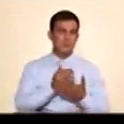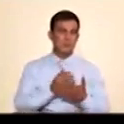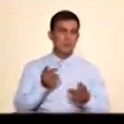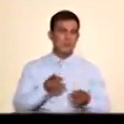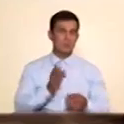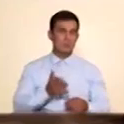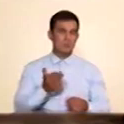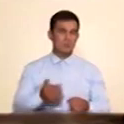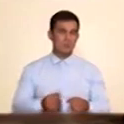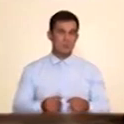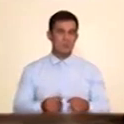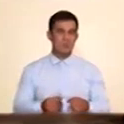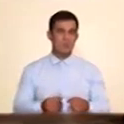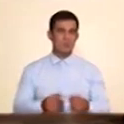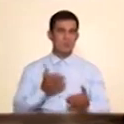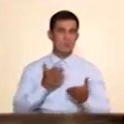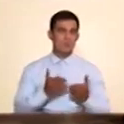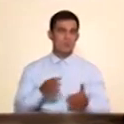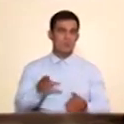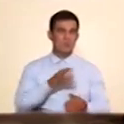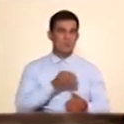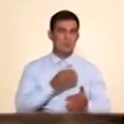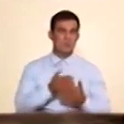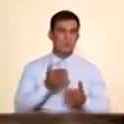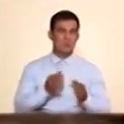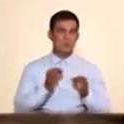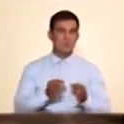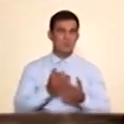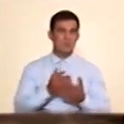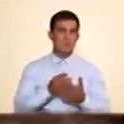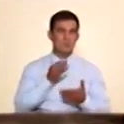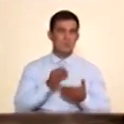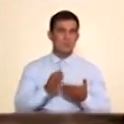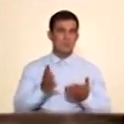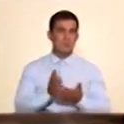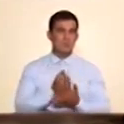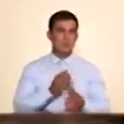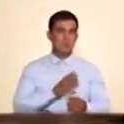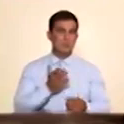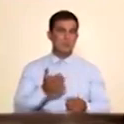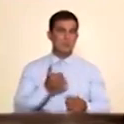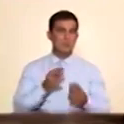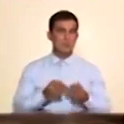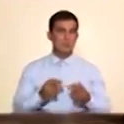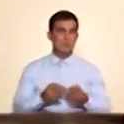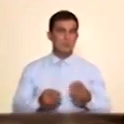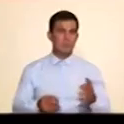bo'ladi. Agar siz ushbu savolga to'g'ri javobni aniqlab olgan bo'lsangiz, tekshirib oling.